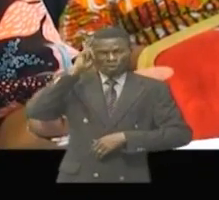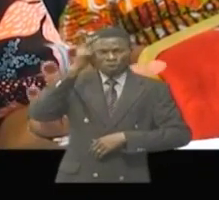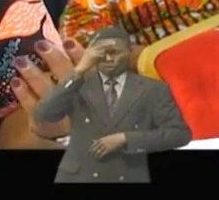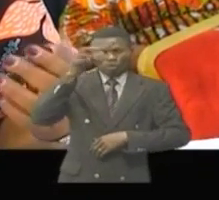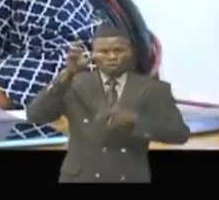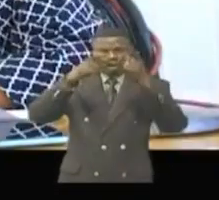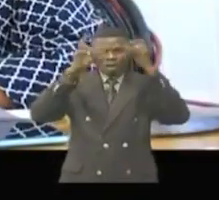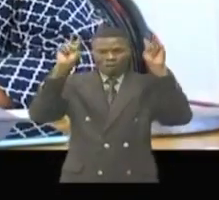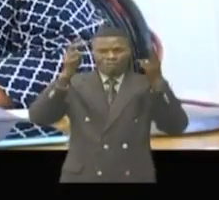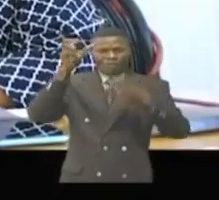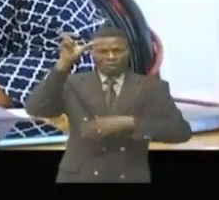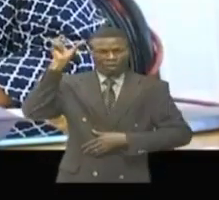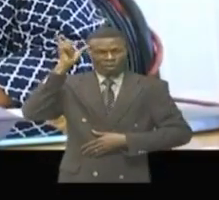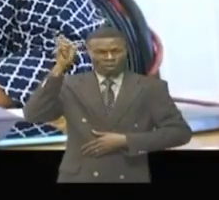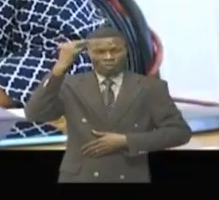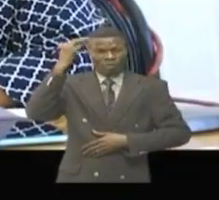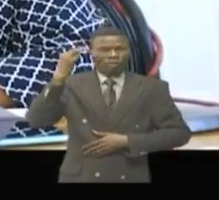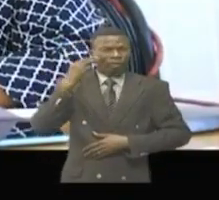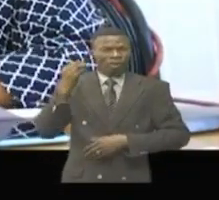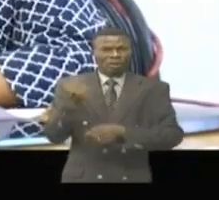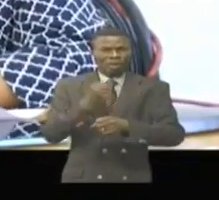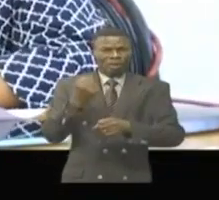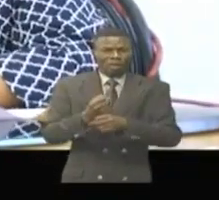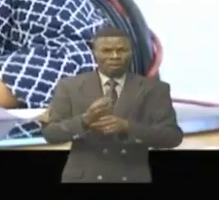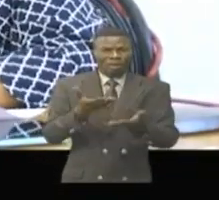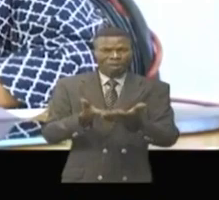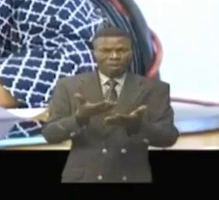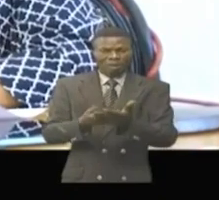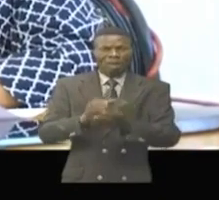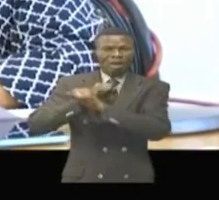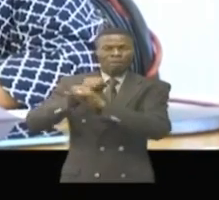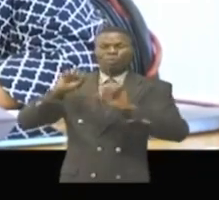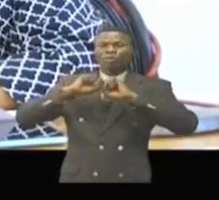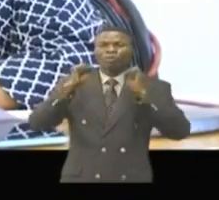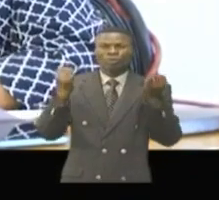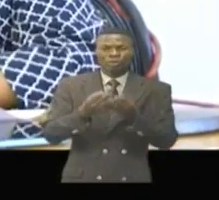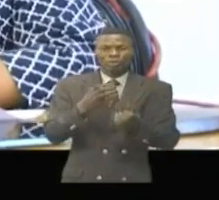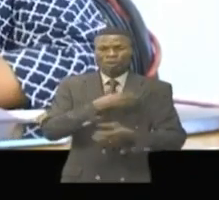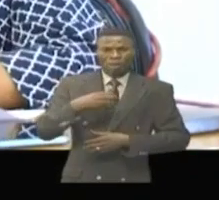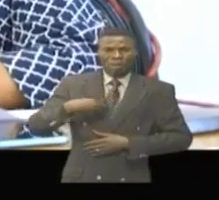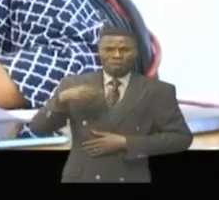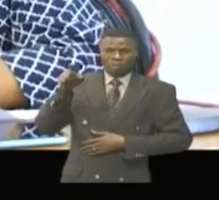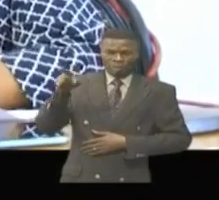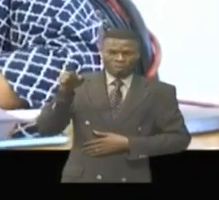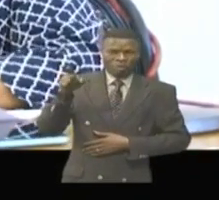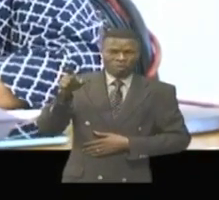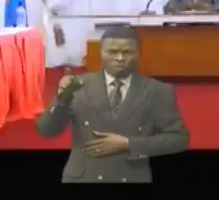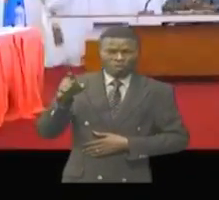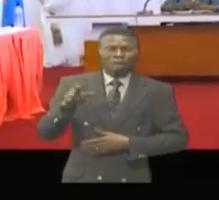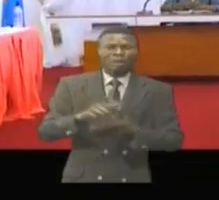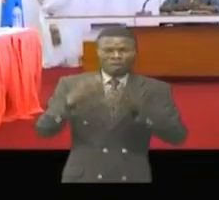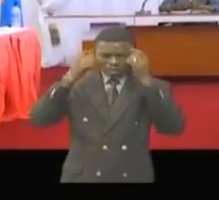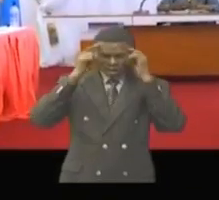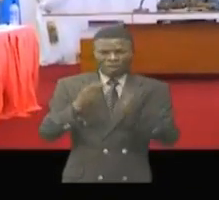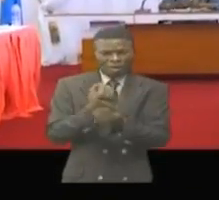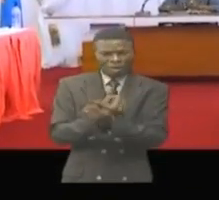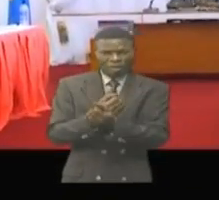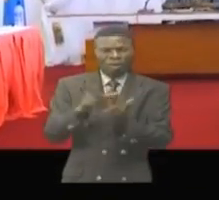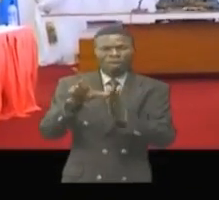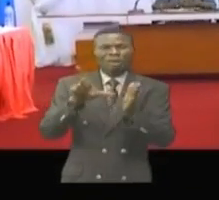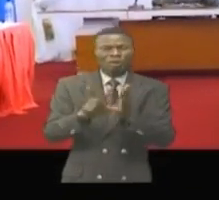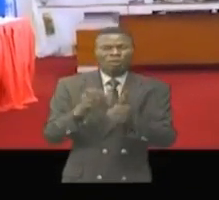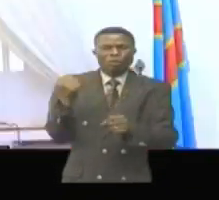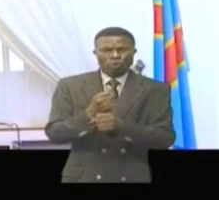Lubumbashi par la ministre de l'Emploi, Travail et Prévoyance sociale Claudine Ndoussi-Mwakembe, qui tient au respect du droit du